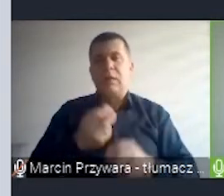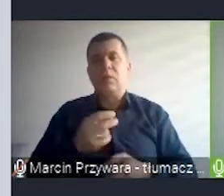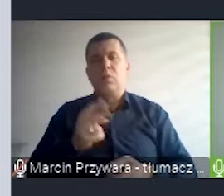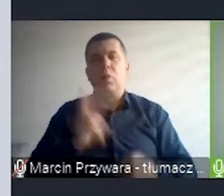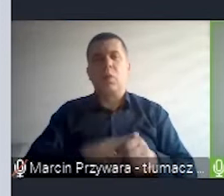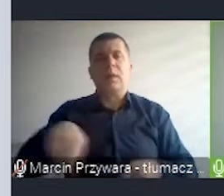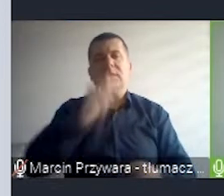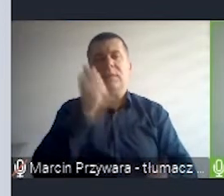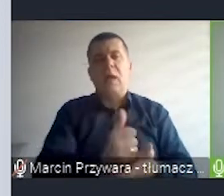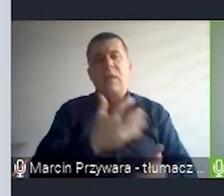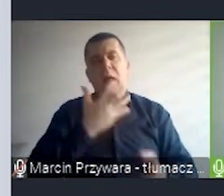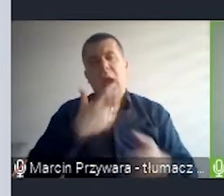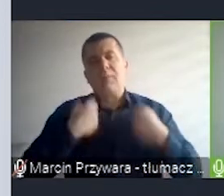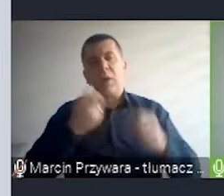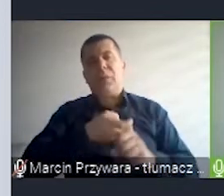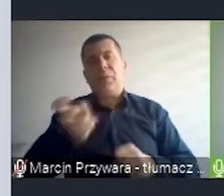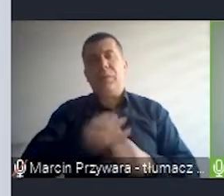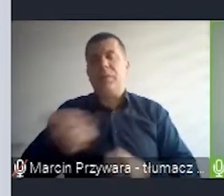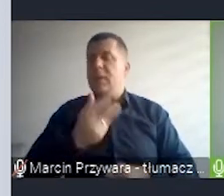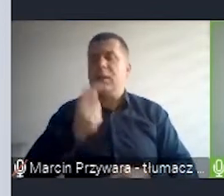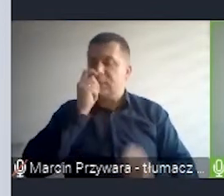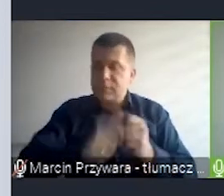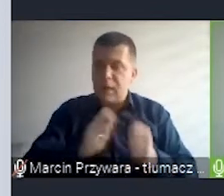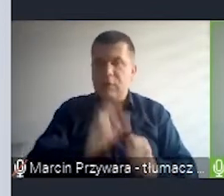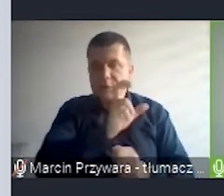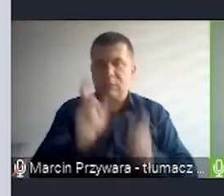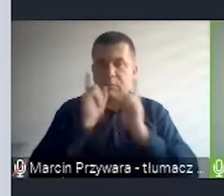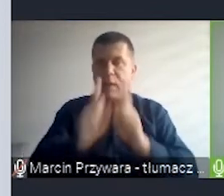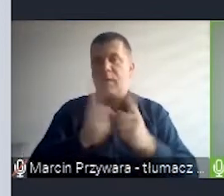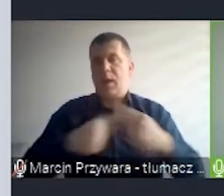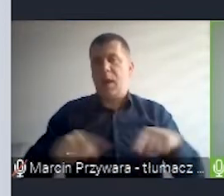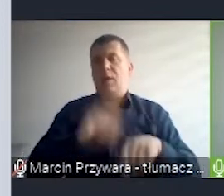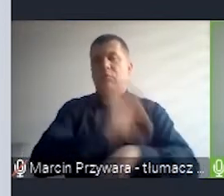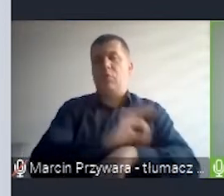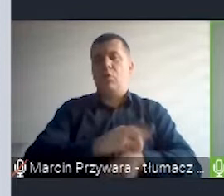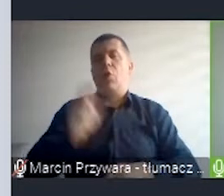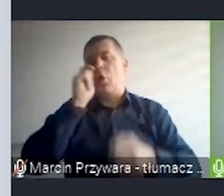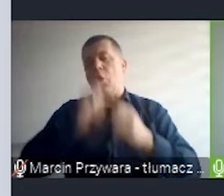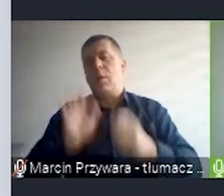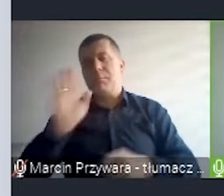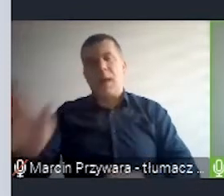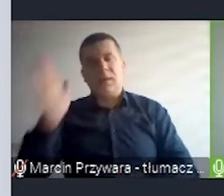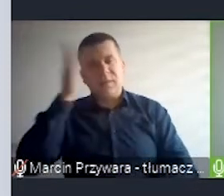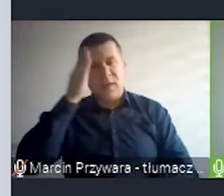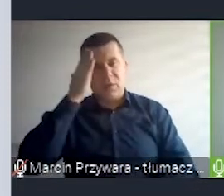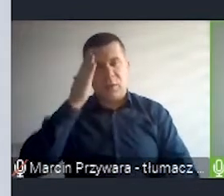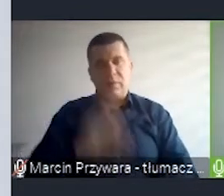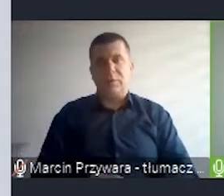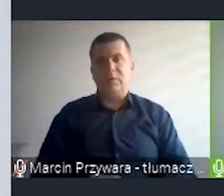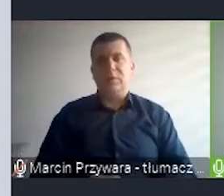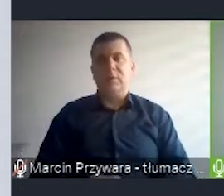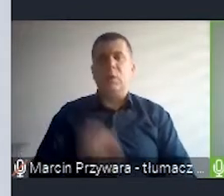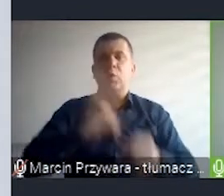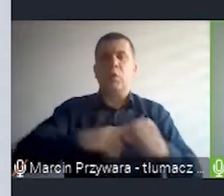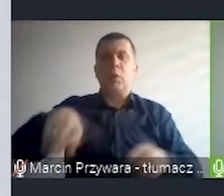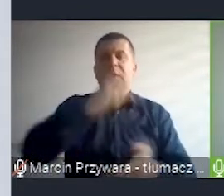określonych stanowisk, tylko sprawdzenie prawidłowości realizacji projektu. No ale oczywiście kontrolerzy mają pewną świadomość, że na